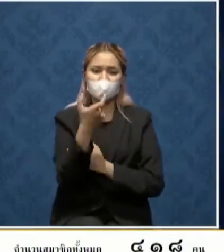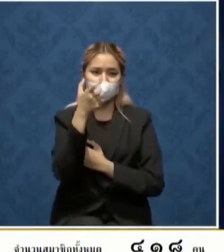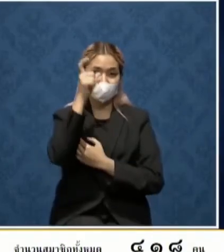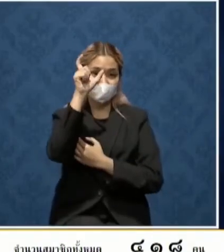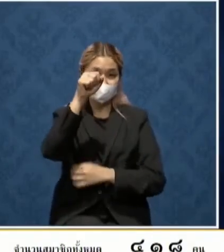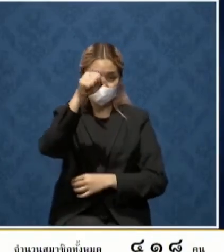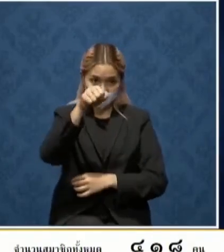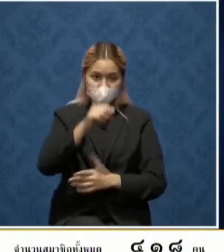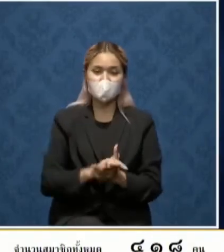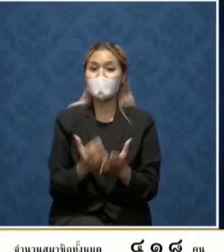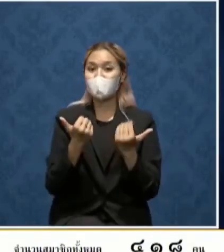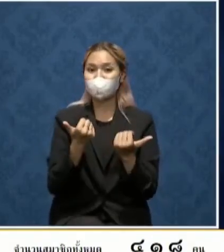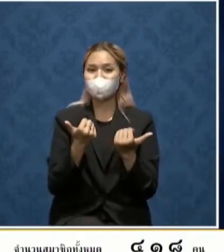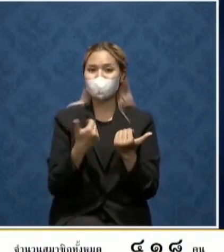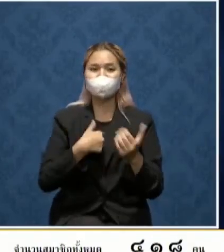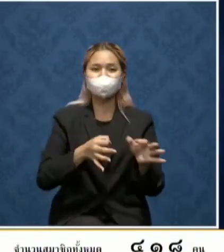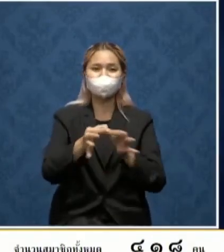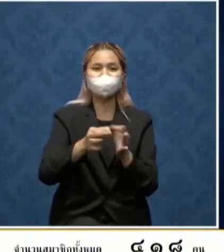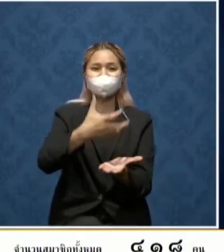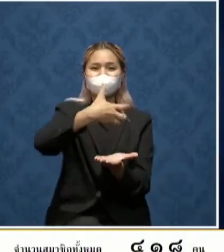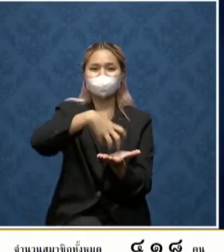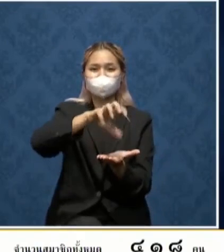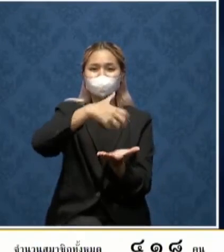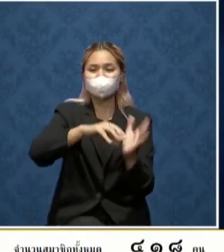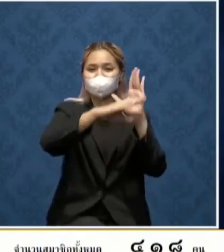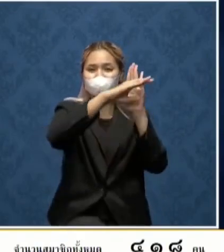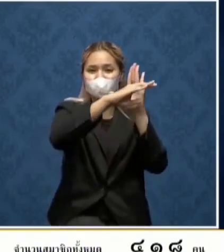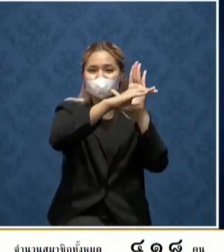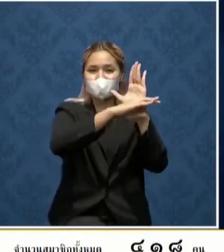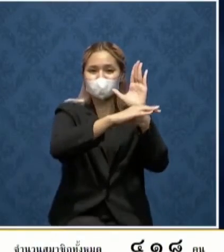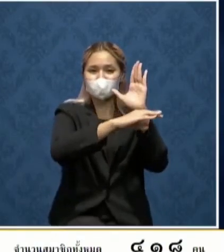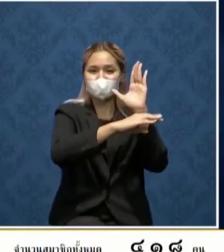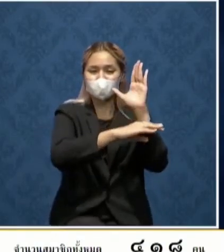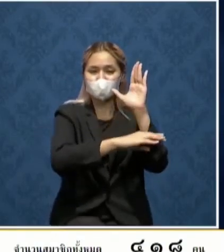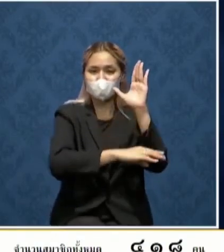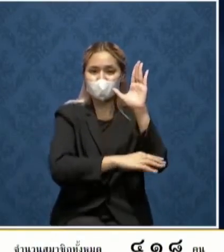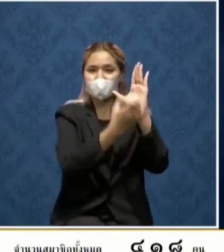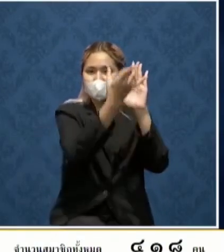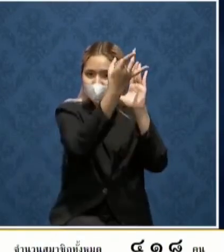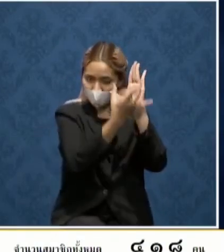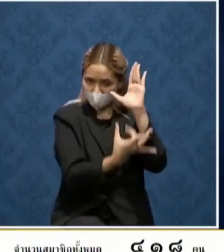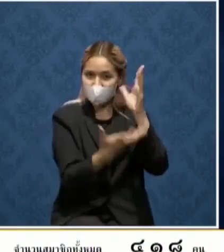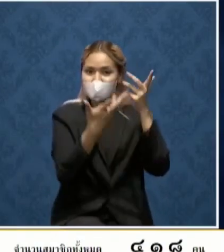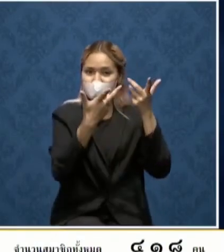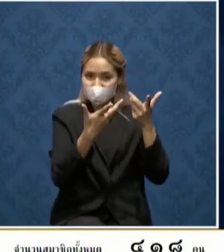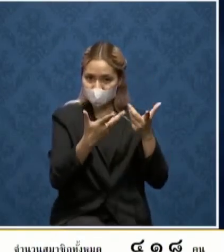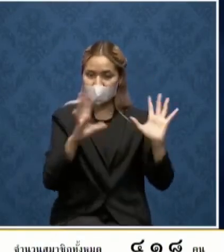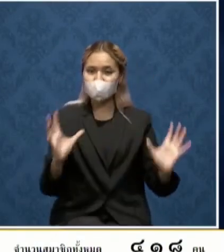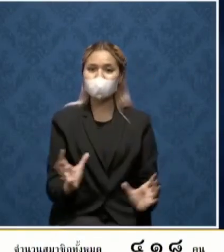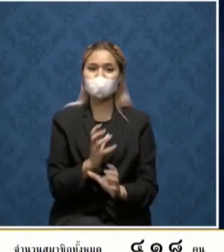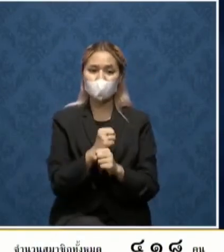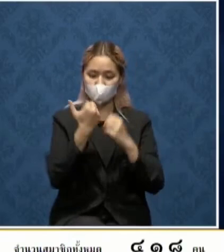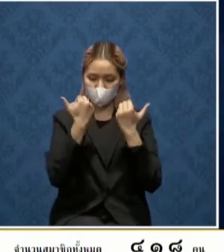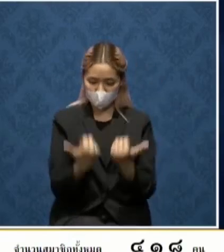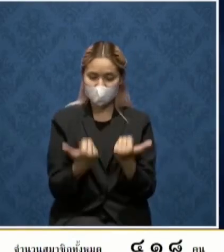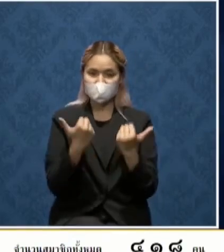วันนี้นะครั ผมจะล่ายเรีงให thanumและพน้ประชาชนฟังวาเรื่องมเปยัไแล้ลองถามตเอง ดครับวสิงที่ผม